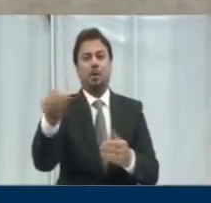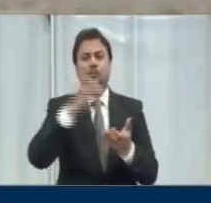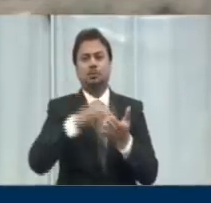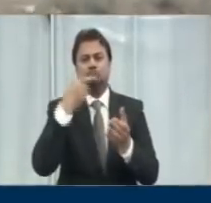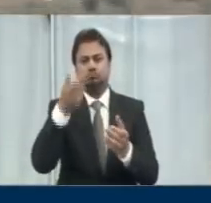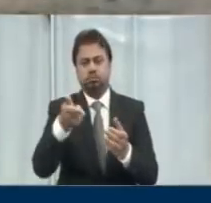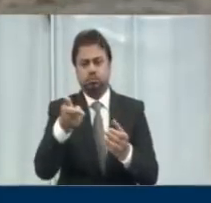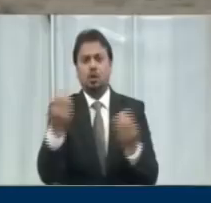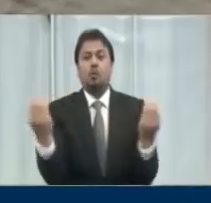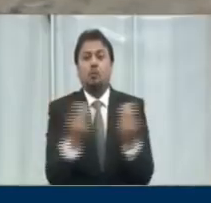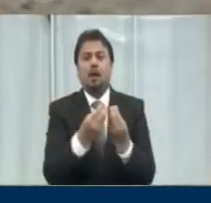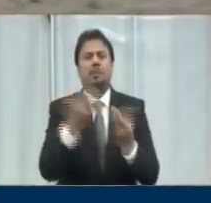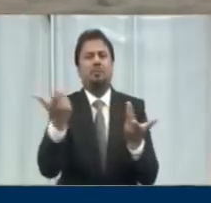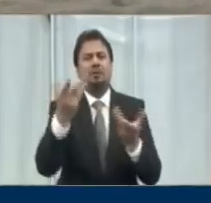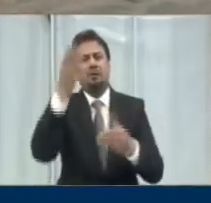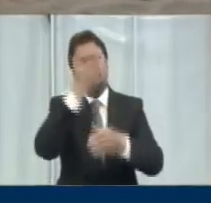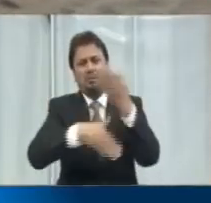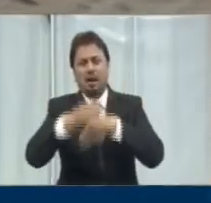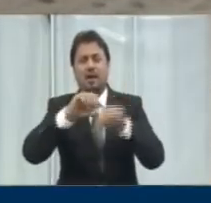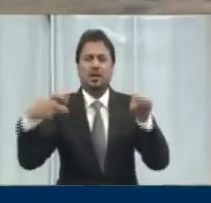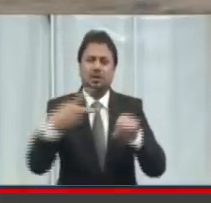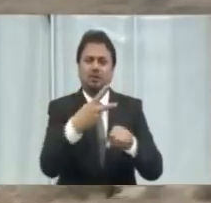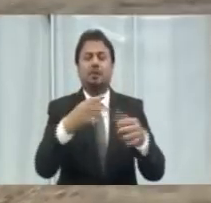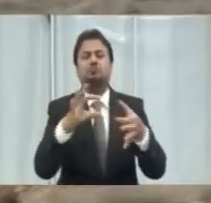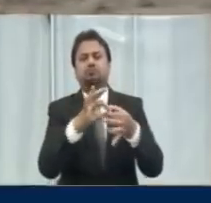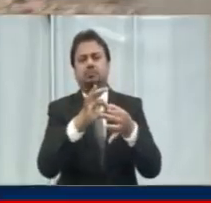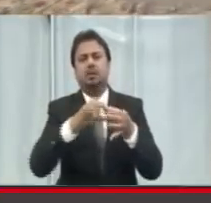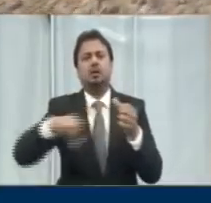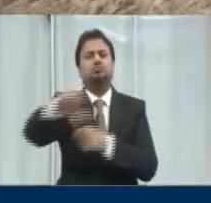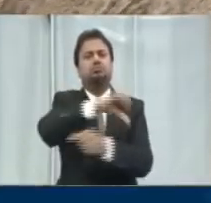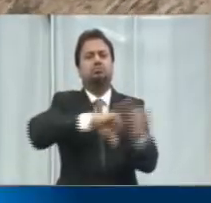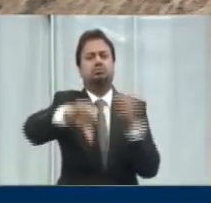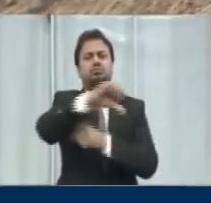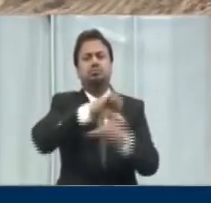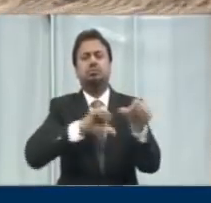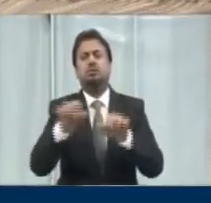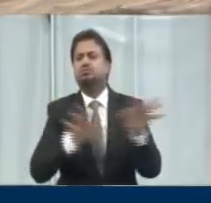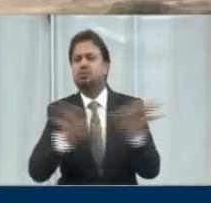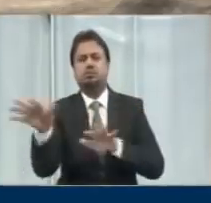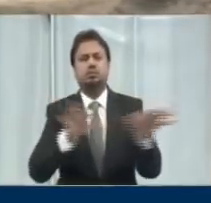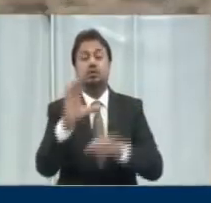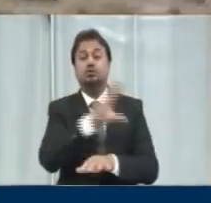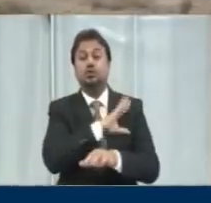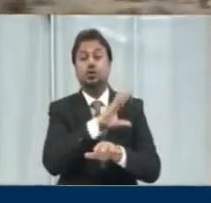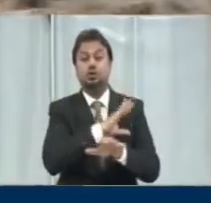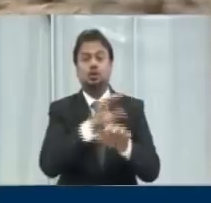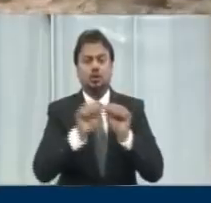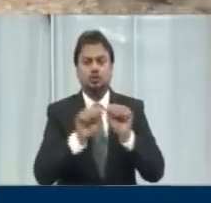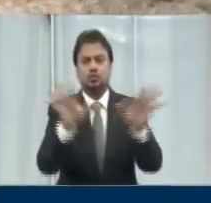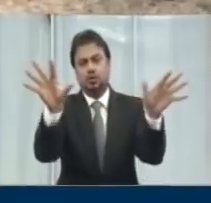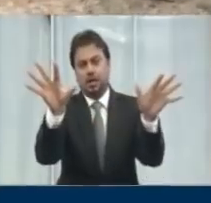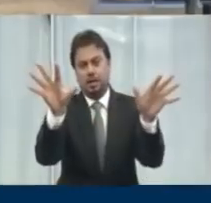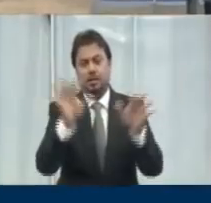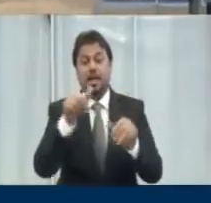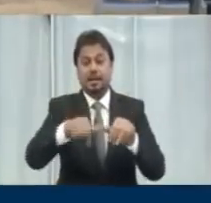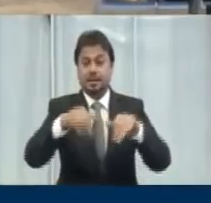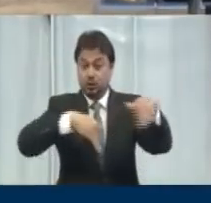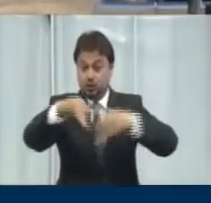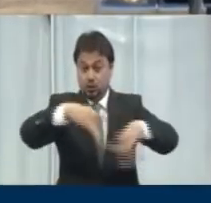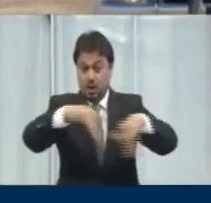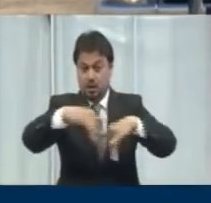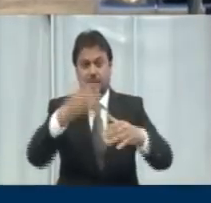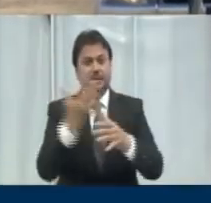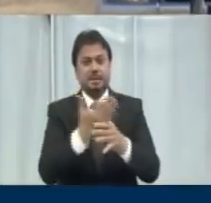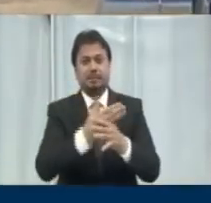الفرات الأوسط، علاوة على أهميته في حركة القطاعات العسكرية وانتشارها. وأشار إلى أن هذا الطريق سيسهم